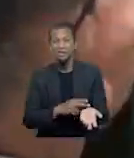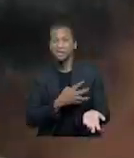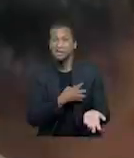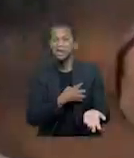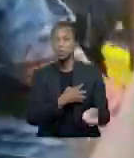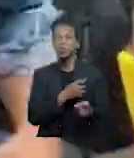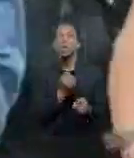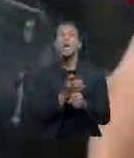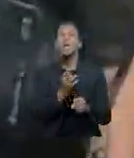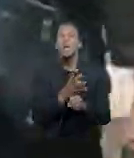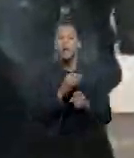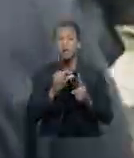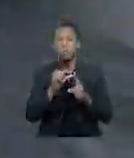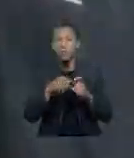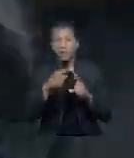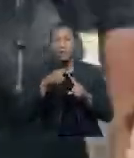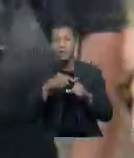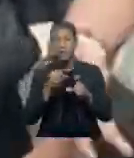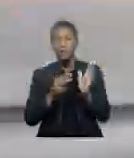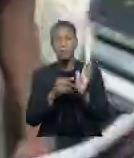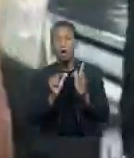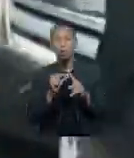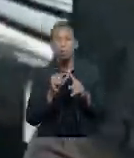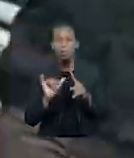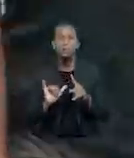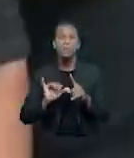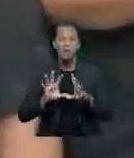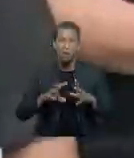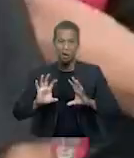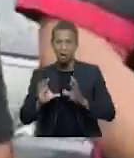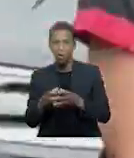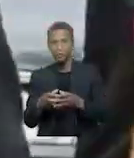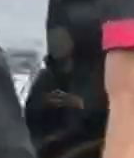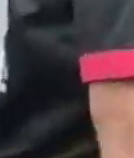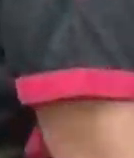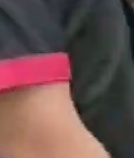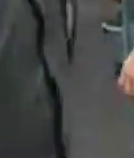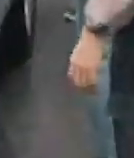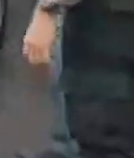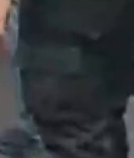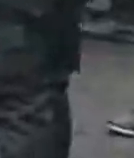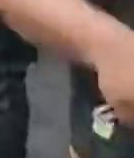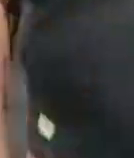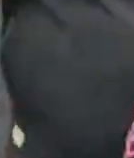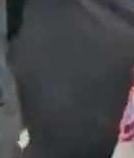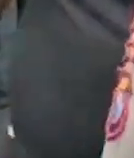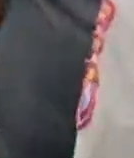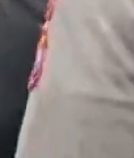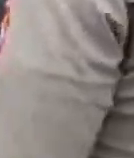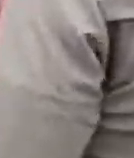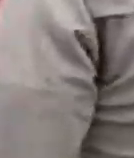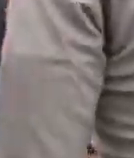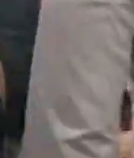keluarga pasien gagal jantung Peter manuk putih bersama sejumlah anggota ormas terlibat keributan dengan aparat kepolisian setelah dumut petugas akhirnya